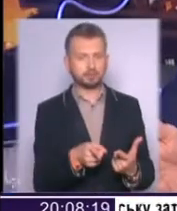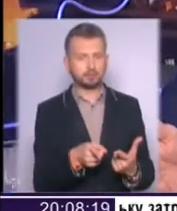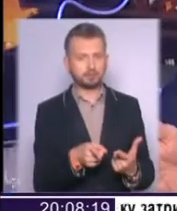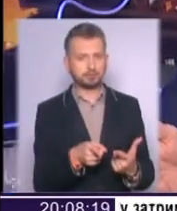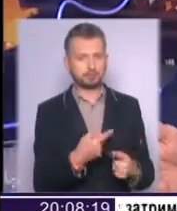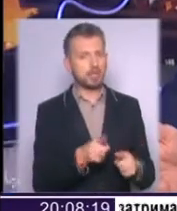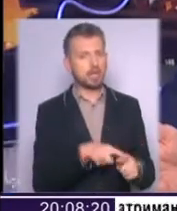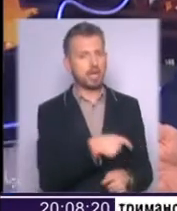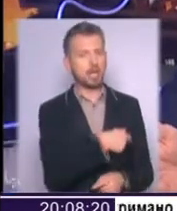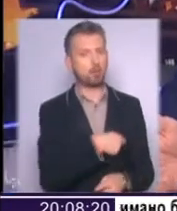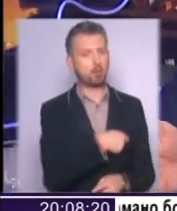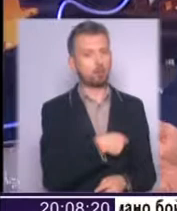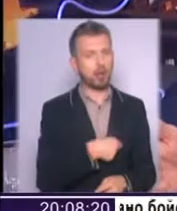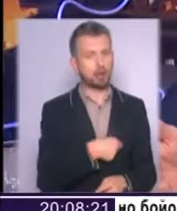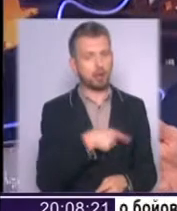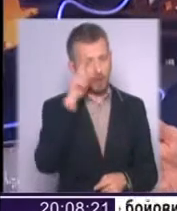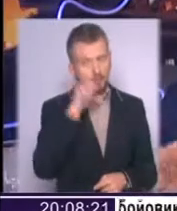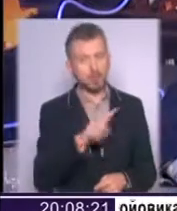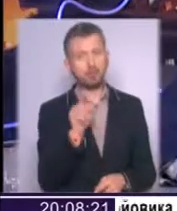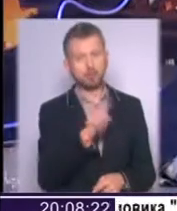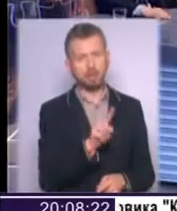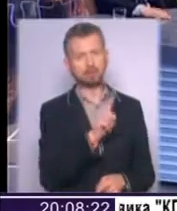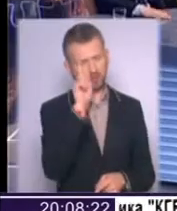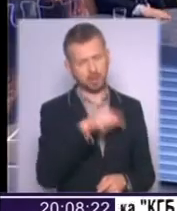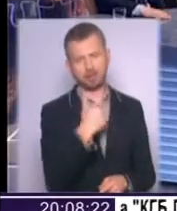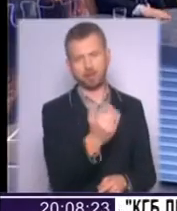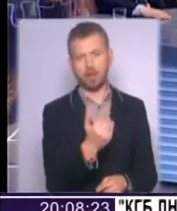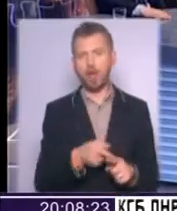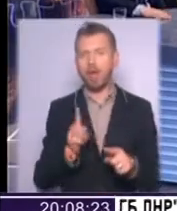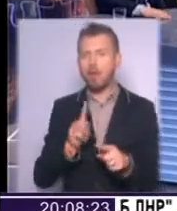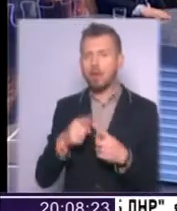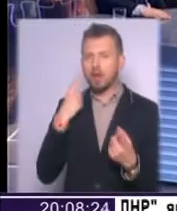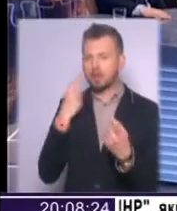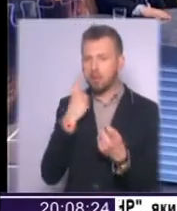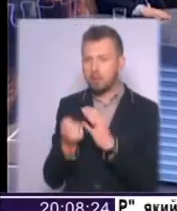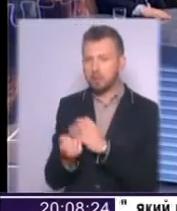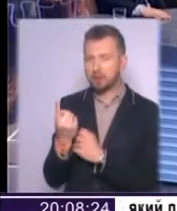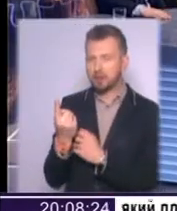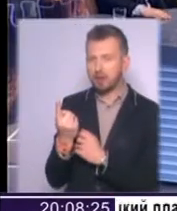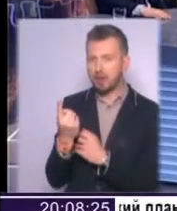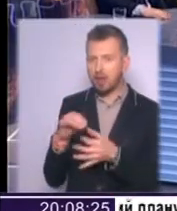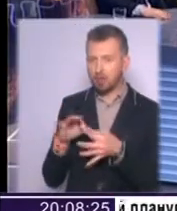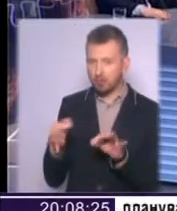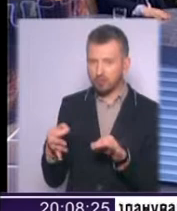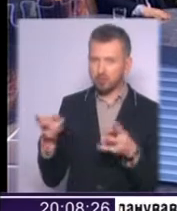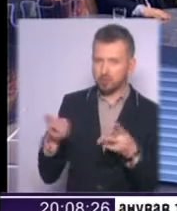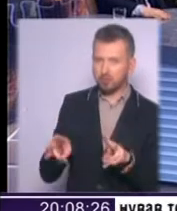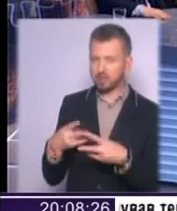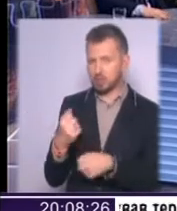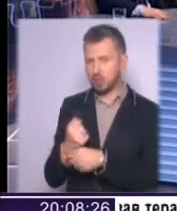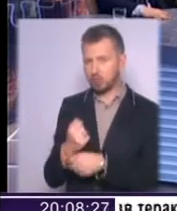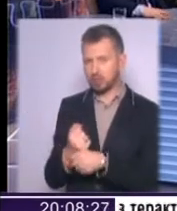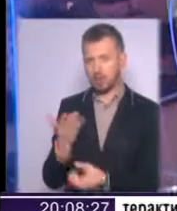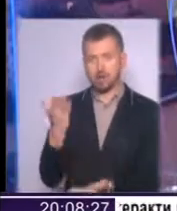це депутати, скажімо, і знаю те, що знаєте ви. А цей витік, він взагалі, от, ну, логічно було його робити, да? Ну, якщо різниця? Вже,